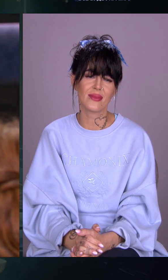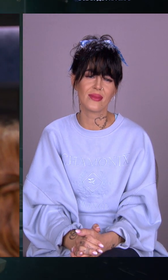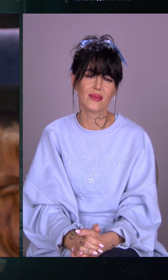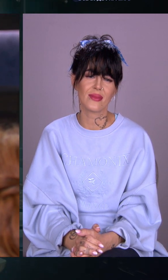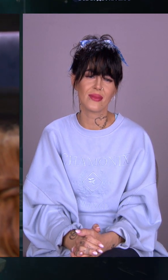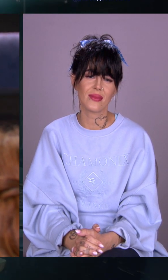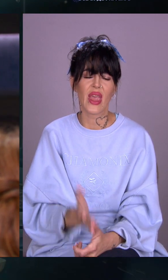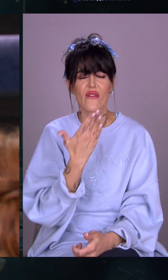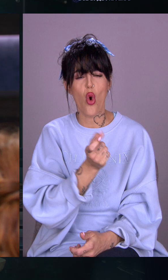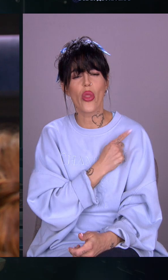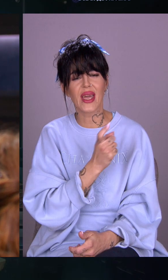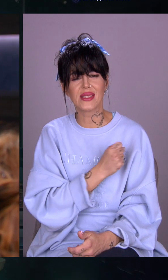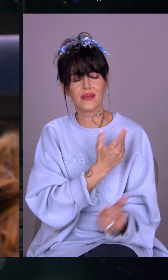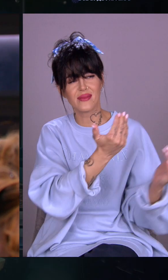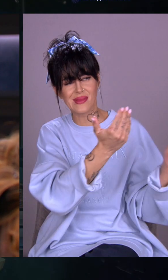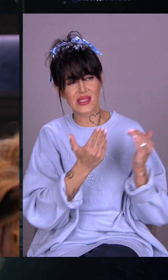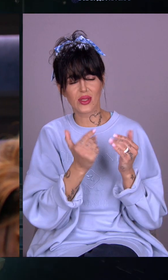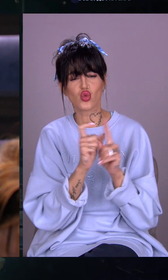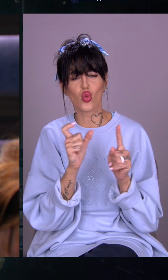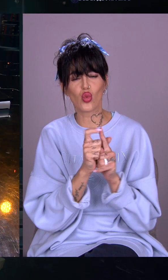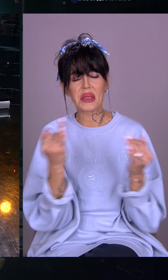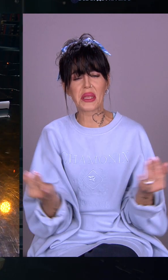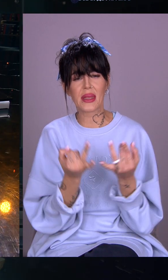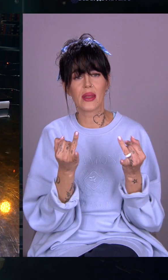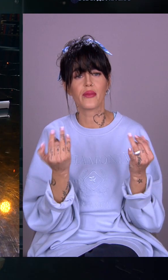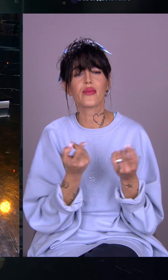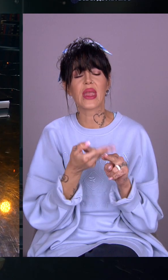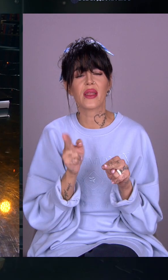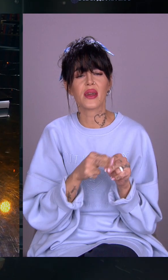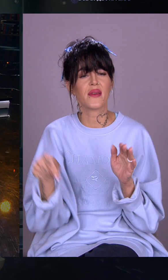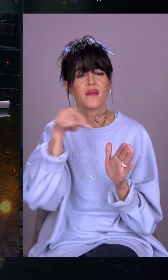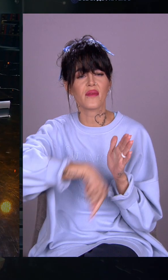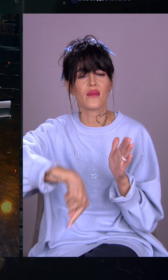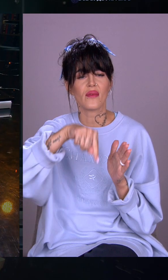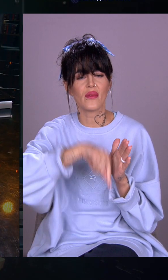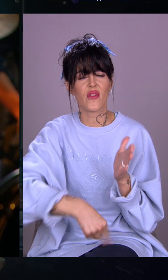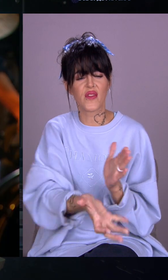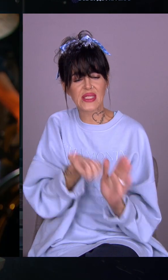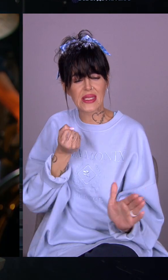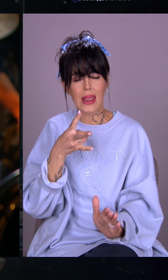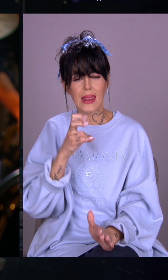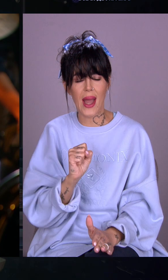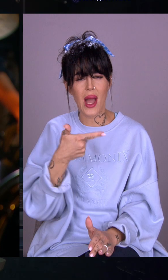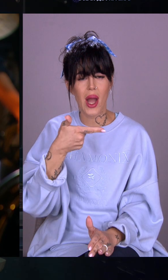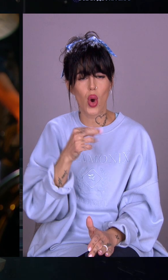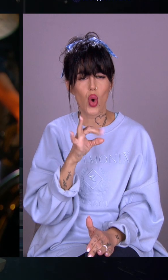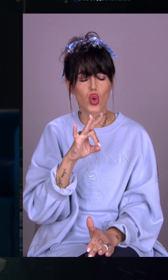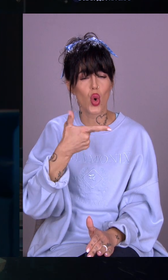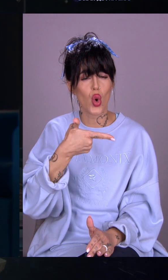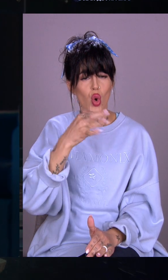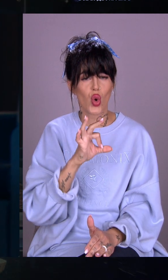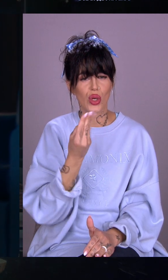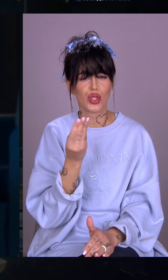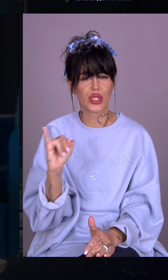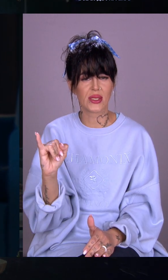Одещини до нас прийшло це запитання само. Що таке взяти на горгоші? Да, що таке горгоші? А стало, що таке